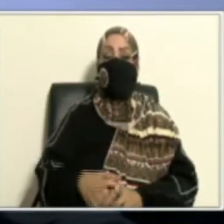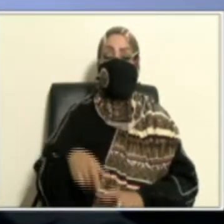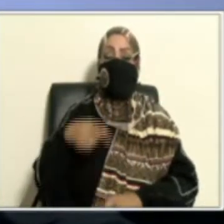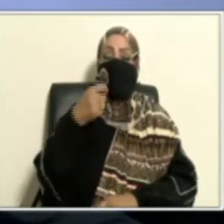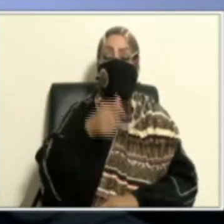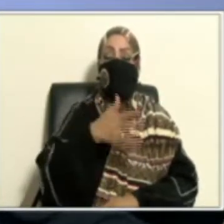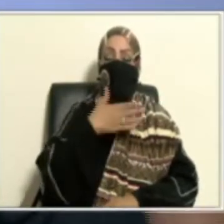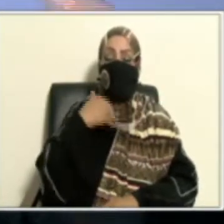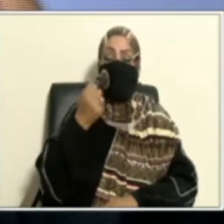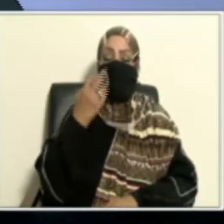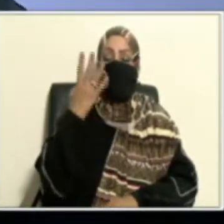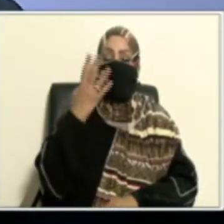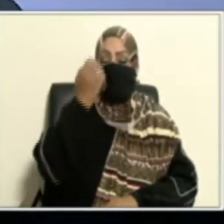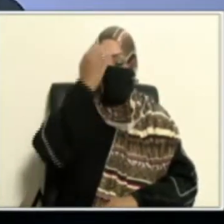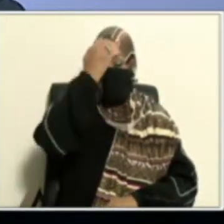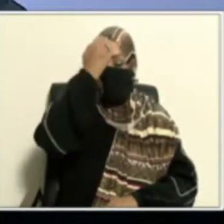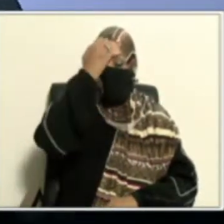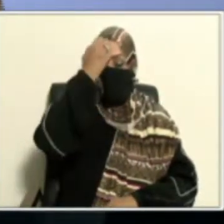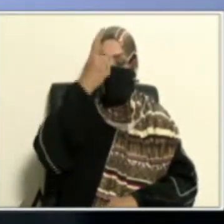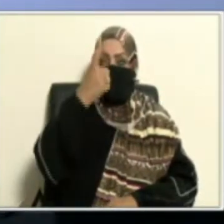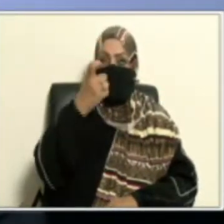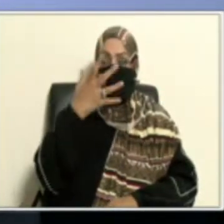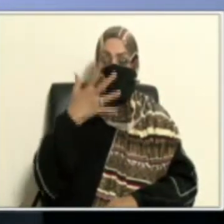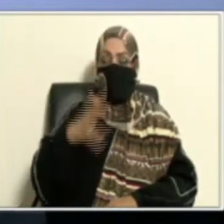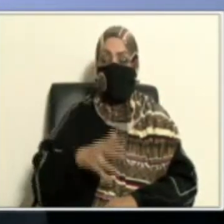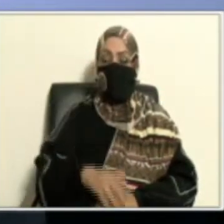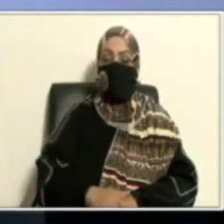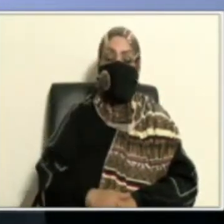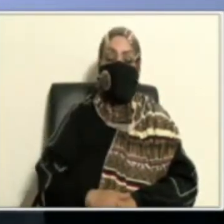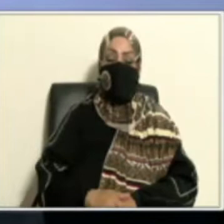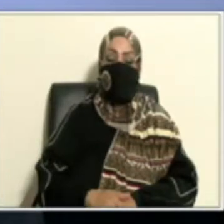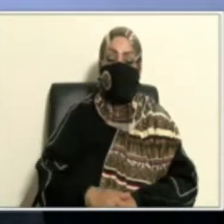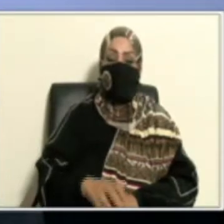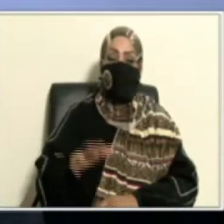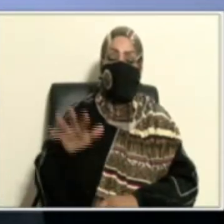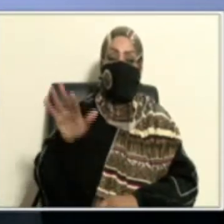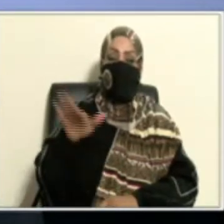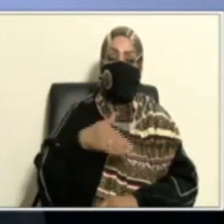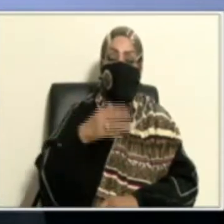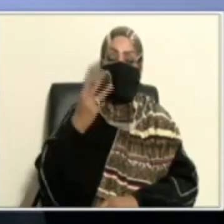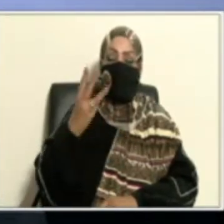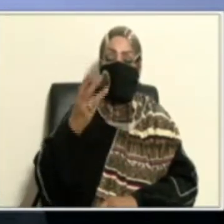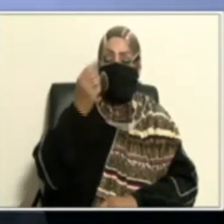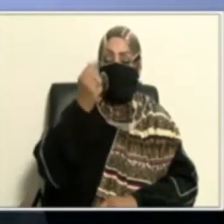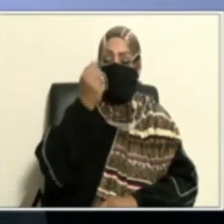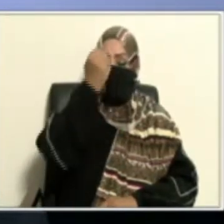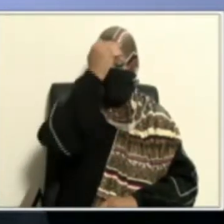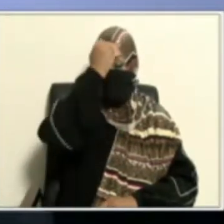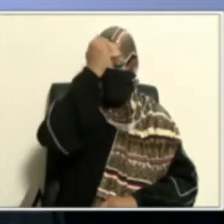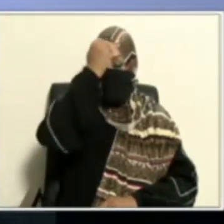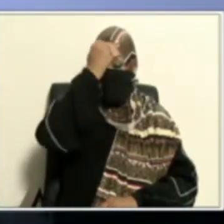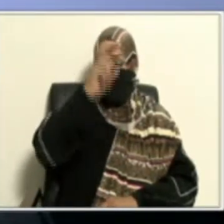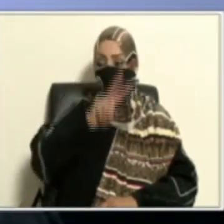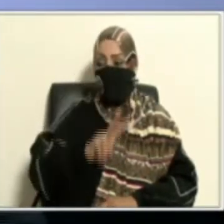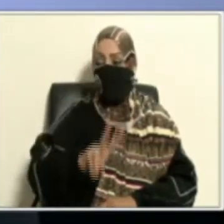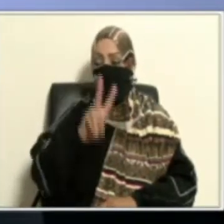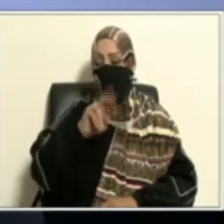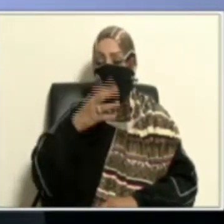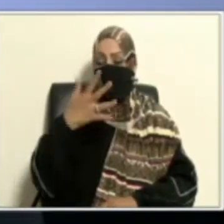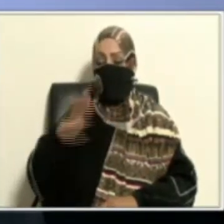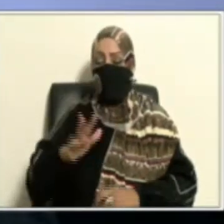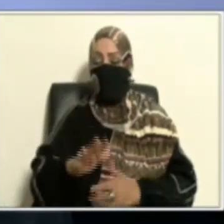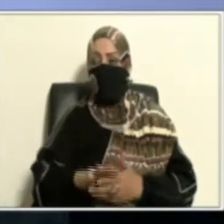3750، هذا مثلا ضاعت على خزينة الدولة اللي مفروض أنها تصرف على